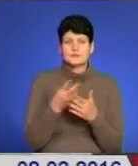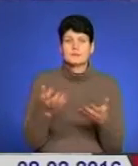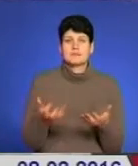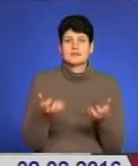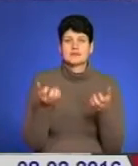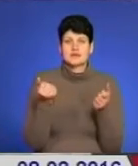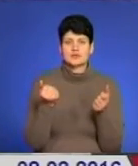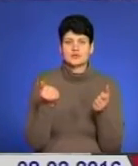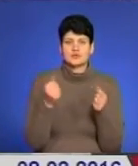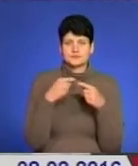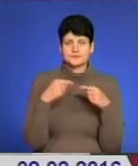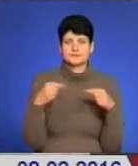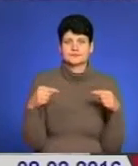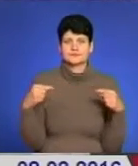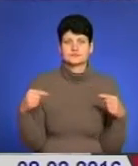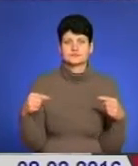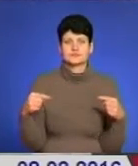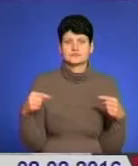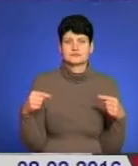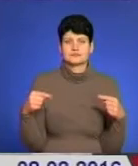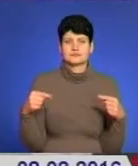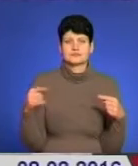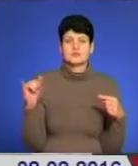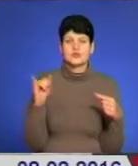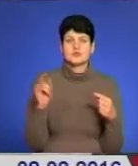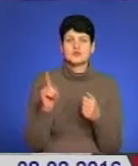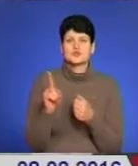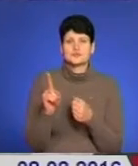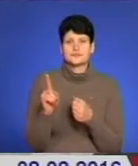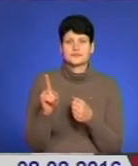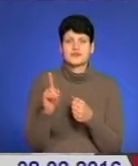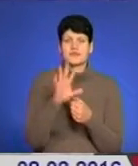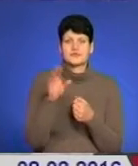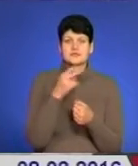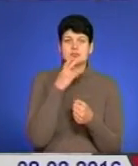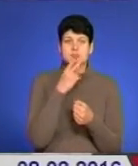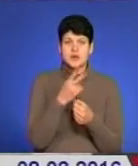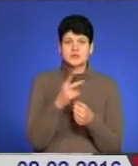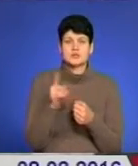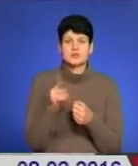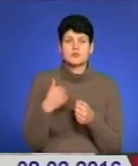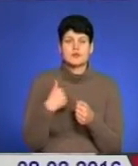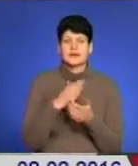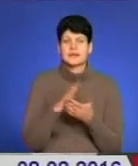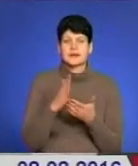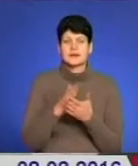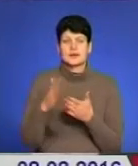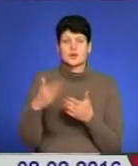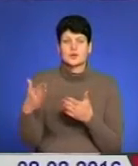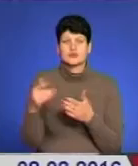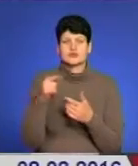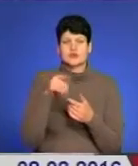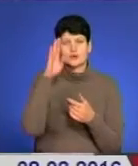підтримку всебічно. І щоб всі бачили, що ми не стоїмо осторонь тих хлопців, які